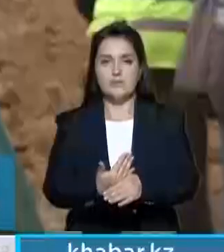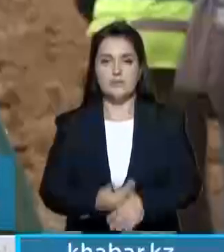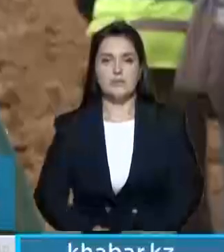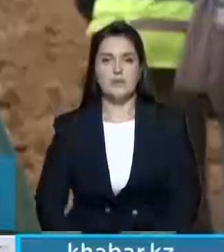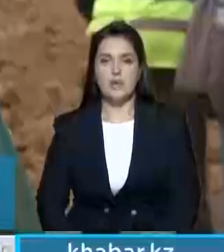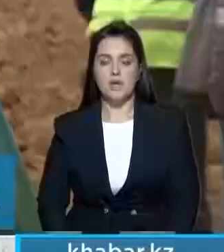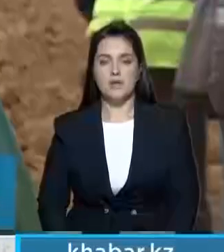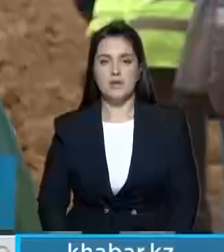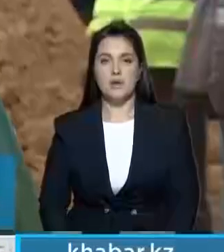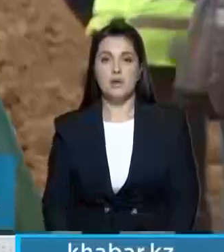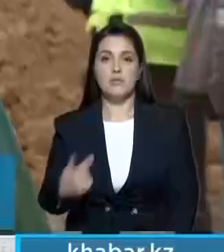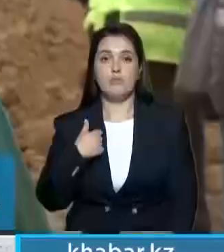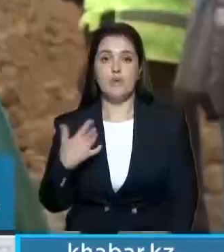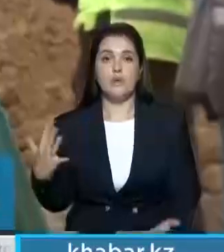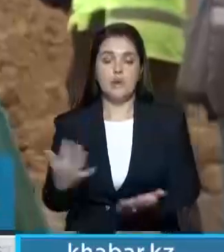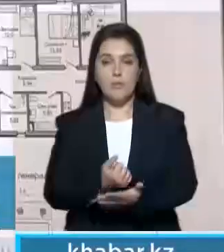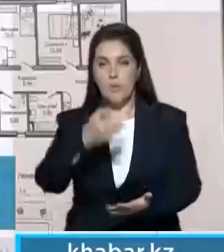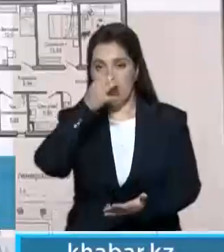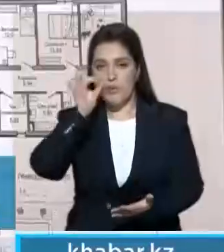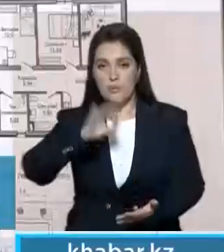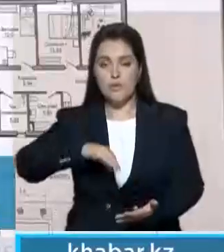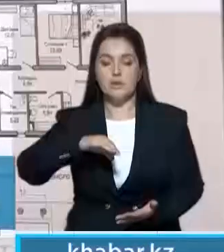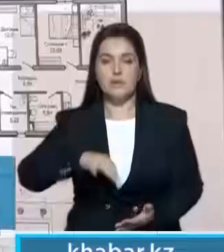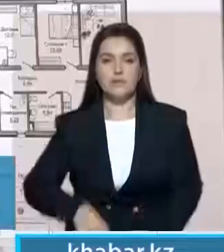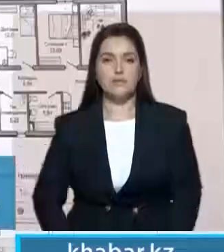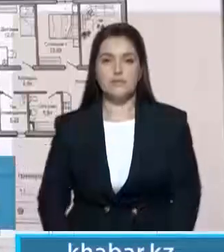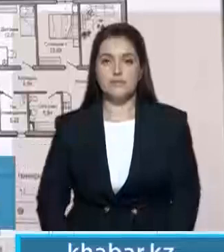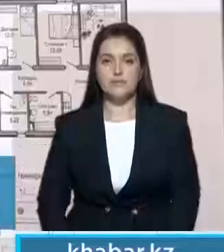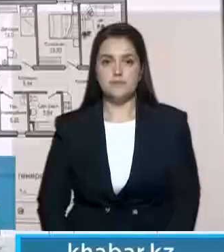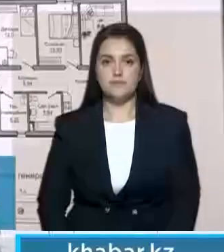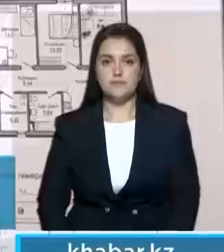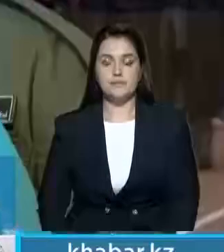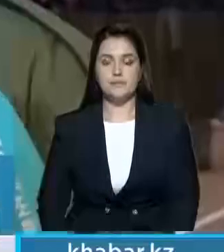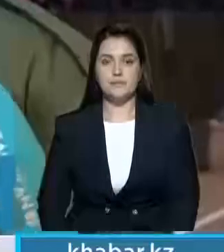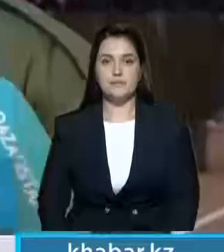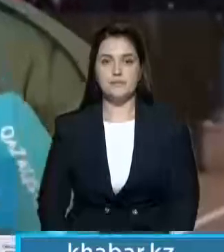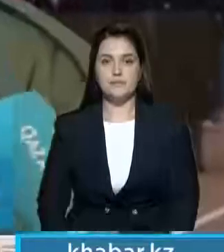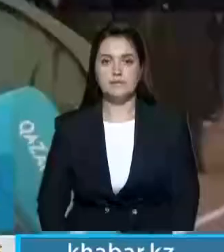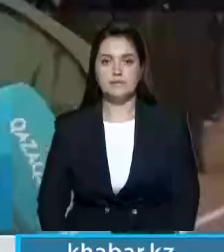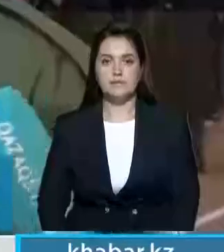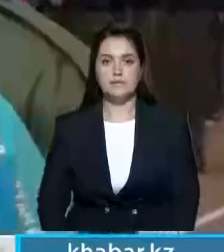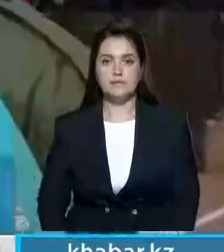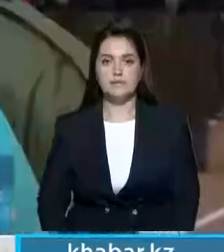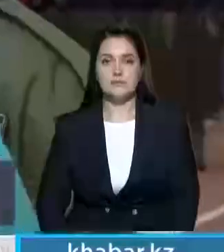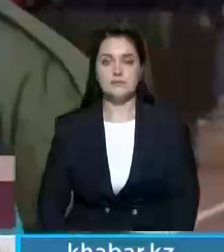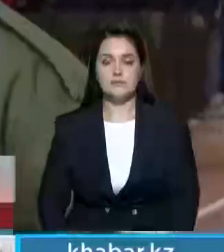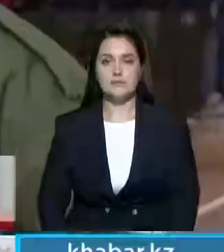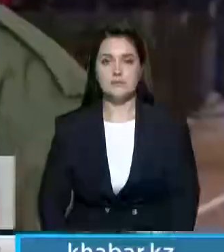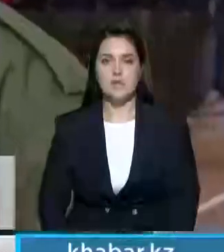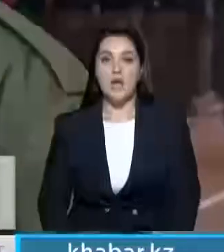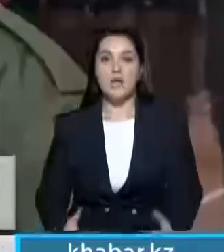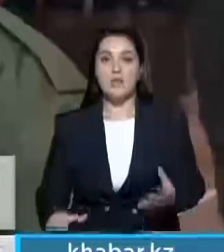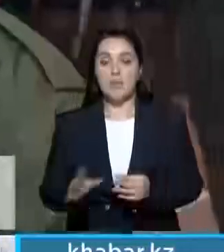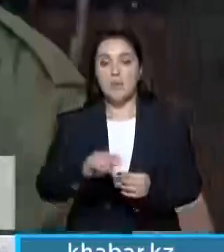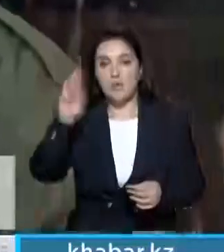Мы набираемся опыта, учимся возводить дома. Мы когда создавали свой оперативный штаб со всеми государственными органами,